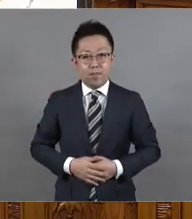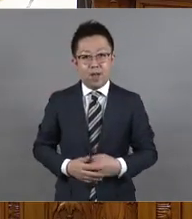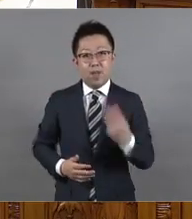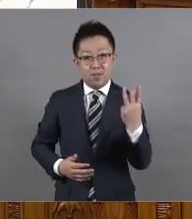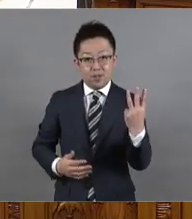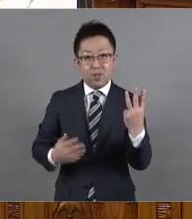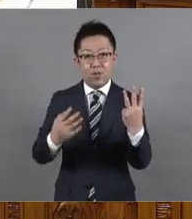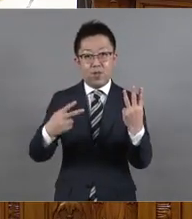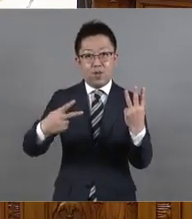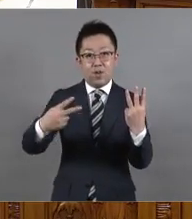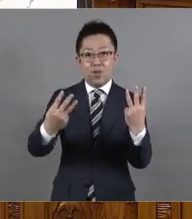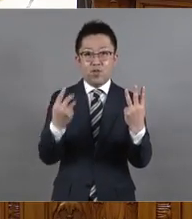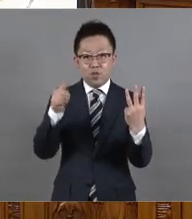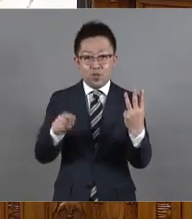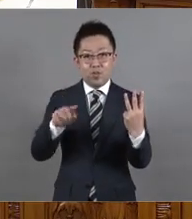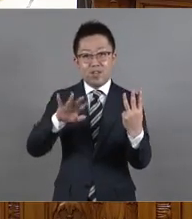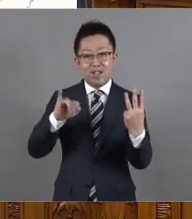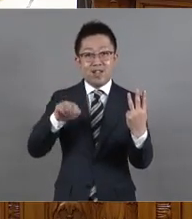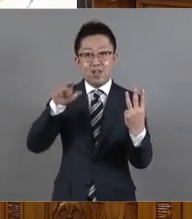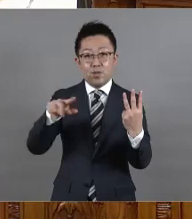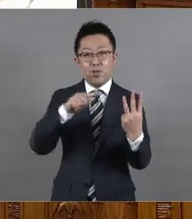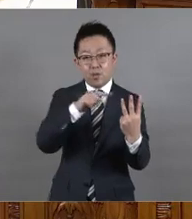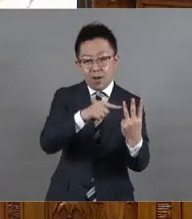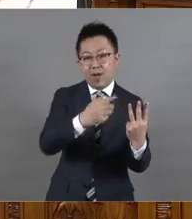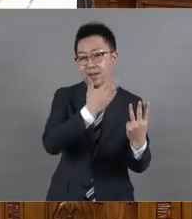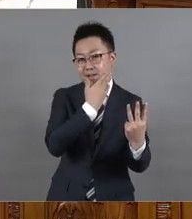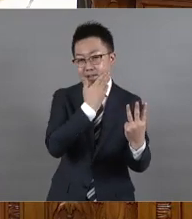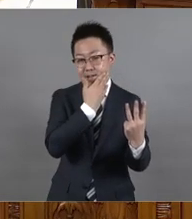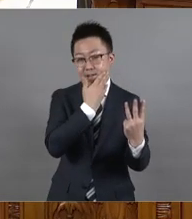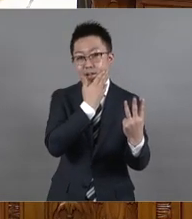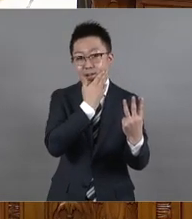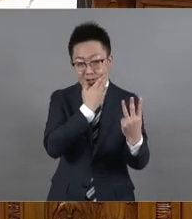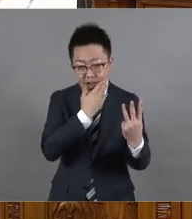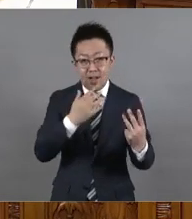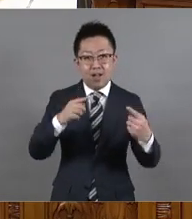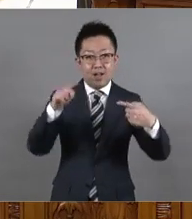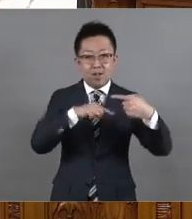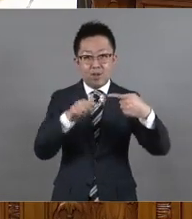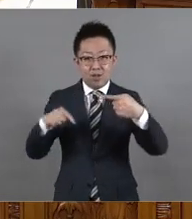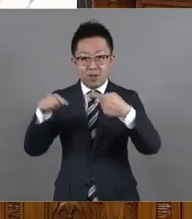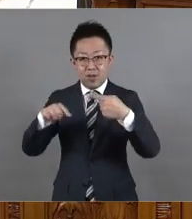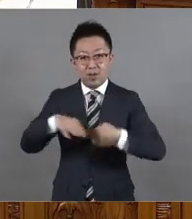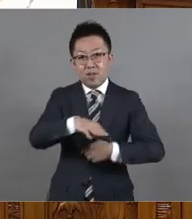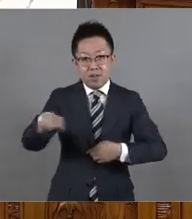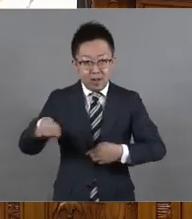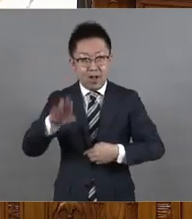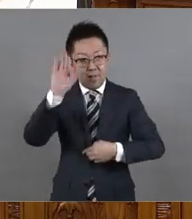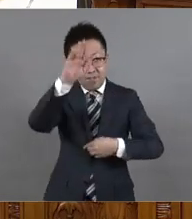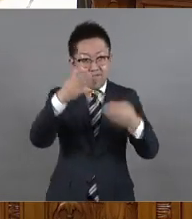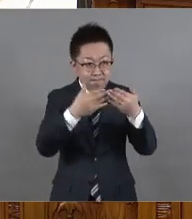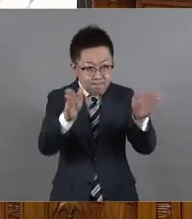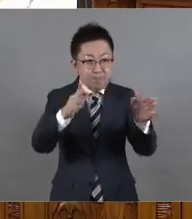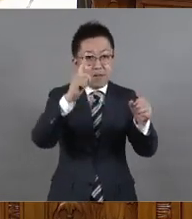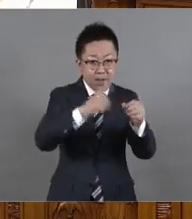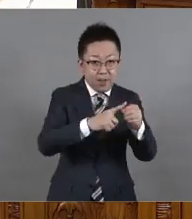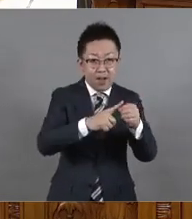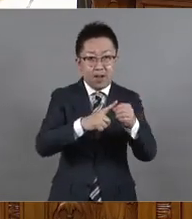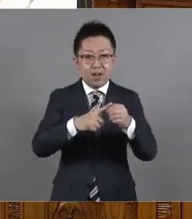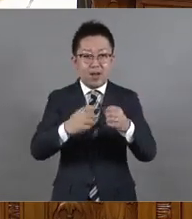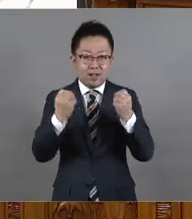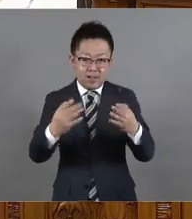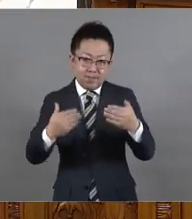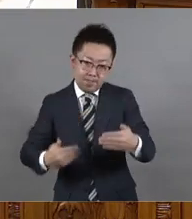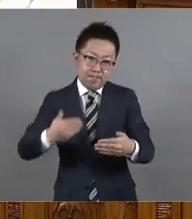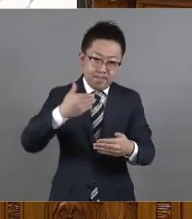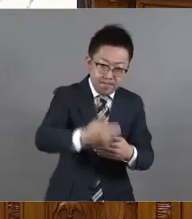ニューディールこそが未来の扉を開きますそして一人一人が扉の向こうに向けて新たな一歩を踏み出す